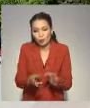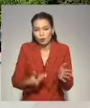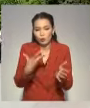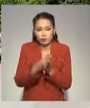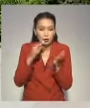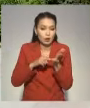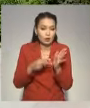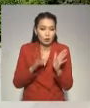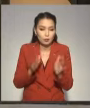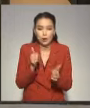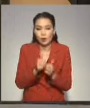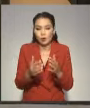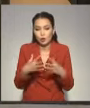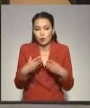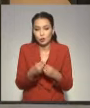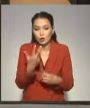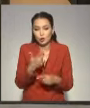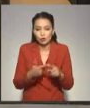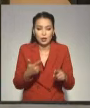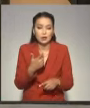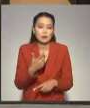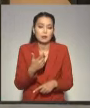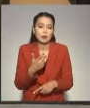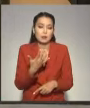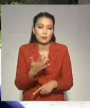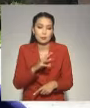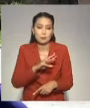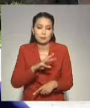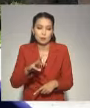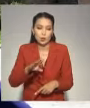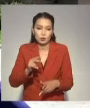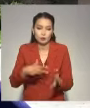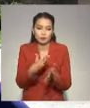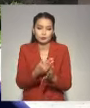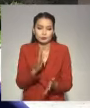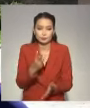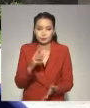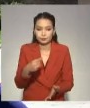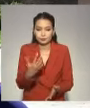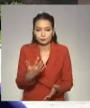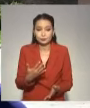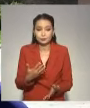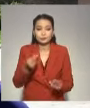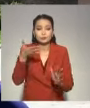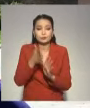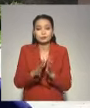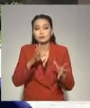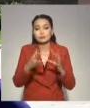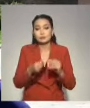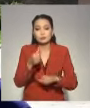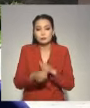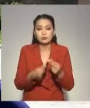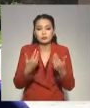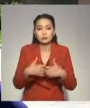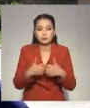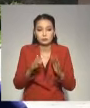отыр. Бұдан бөлек әр отбасыға 3,5 миллион теңге көлемінде өтемақы беріледі. Эксперттер бізге келтірілген материалдық шығын көлемін есептеп береді.